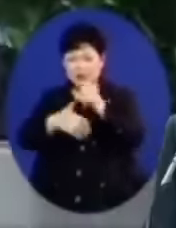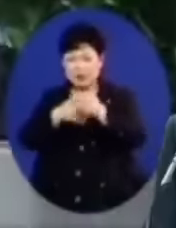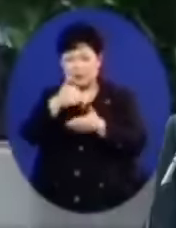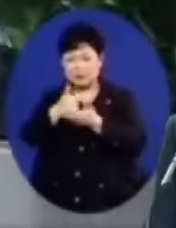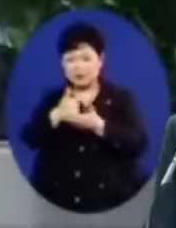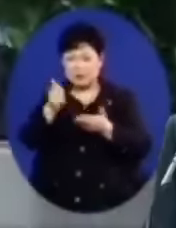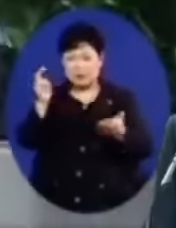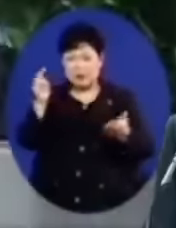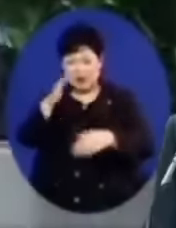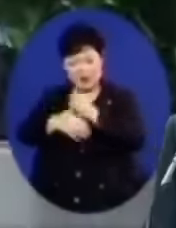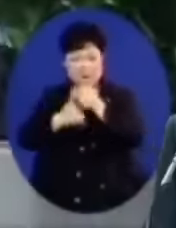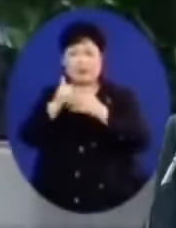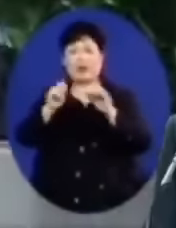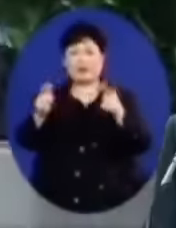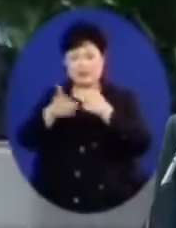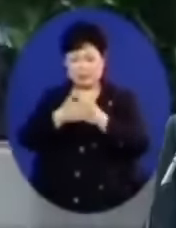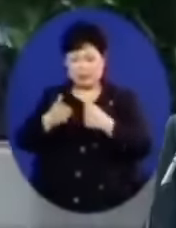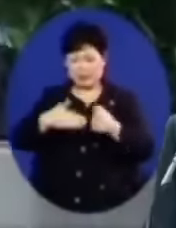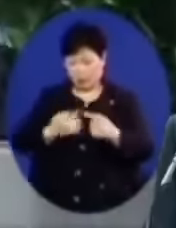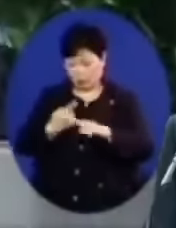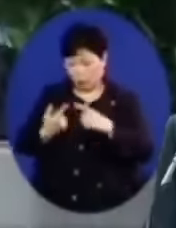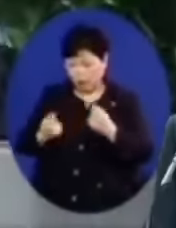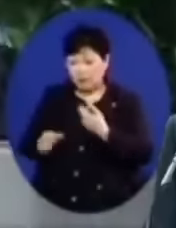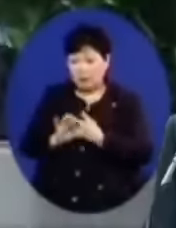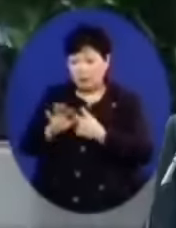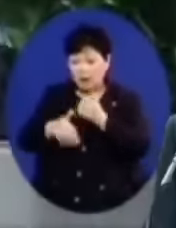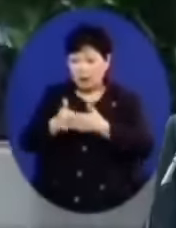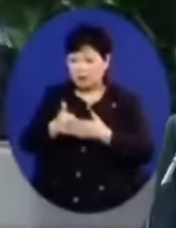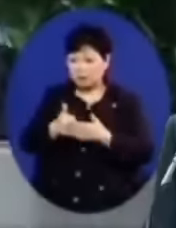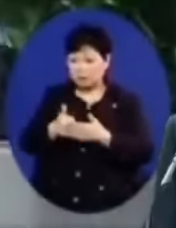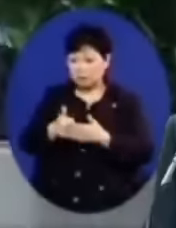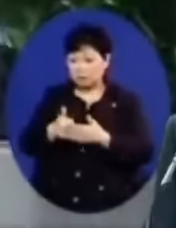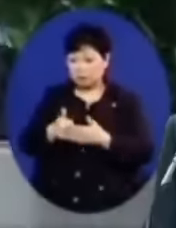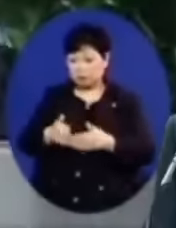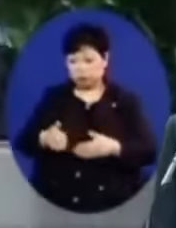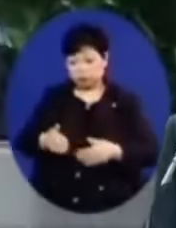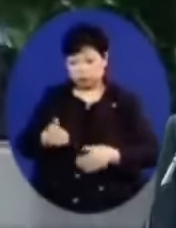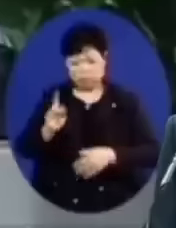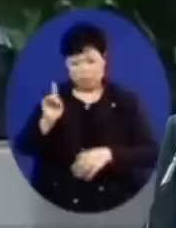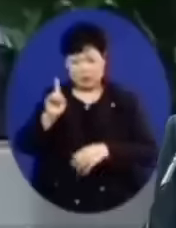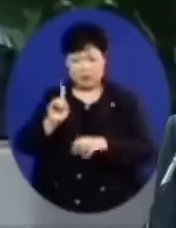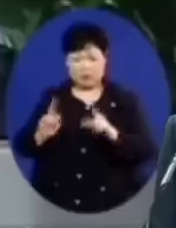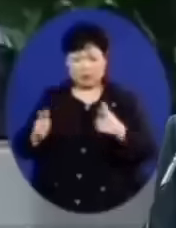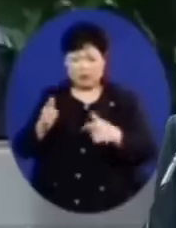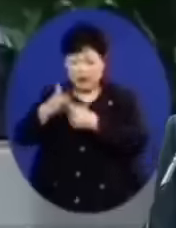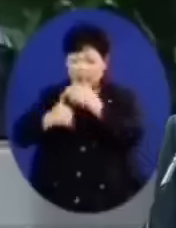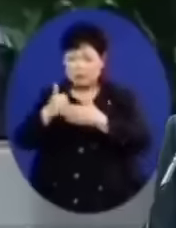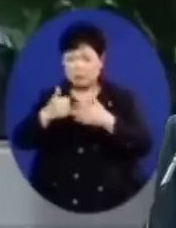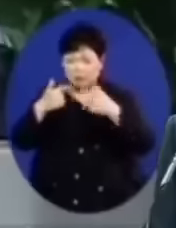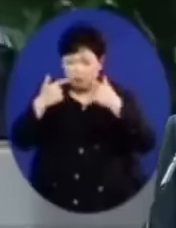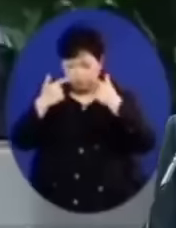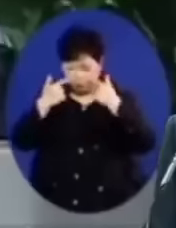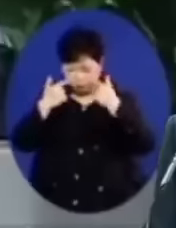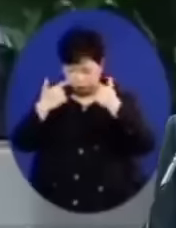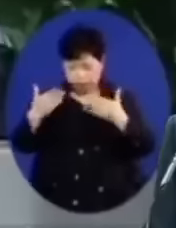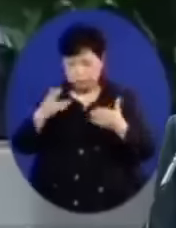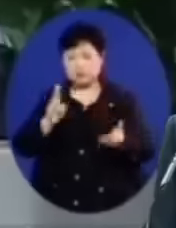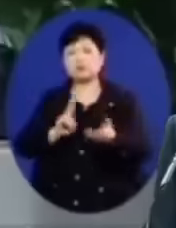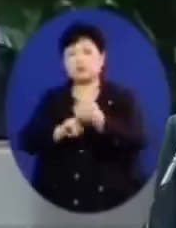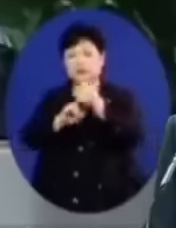아니십니다. 나와 똑같을 바에야 뭔 하나님이 됩니까? 하나님은 기적을 행하시지요.